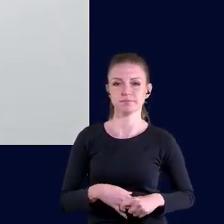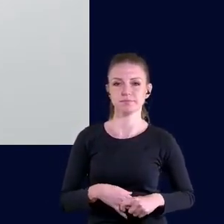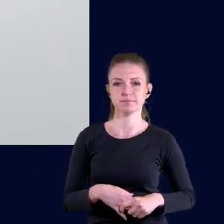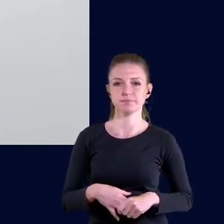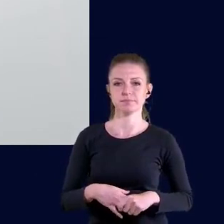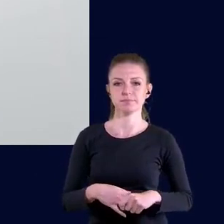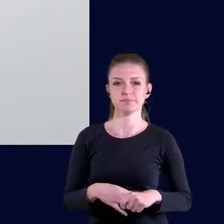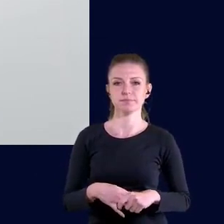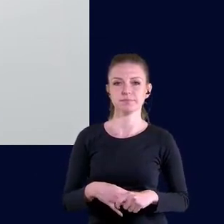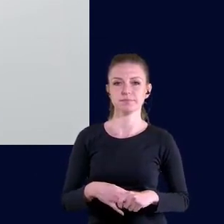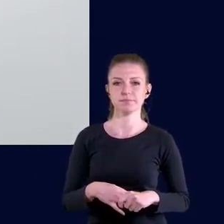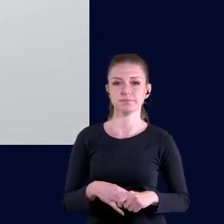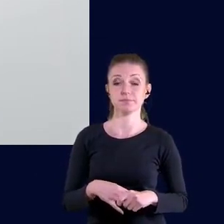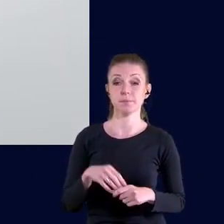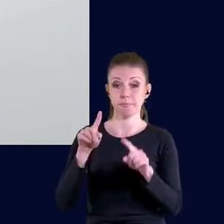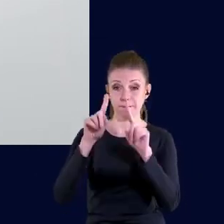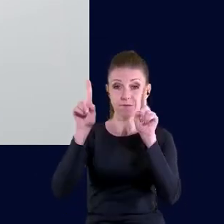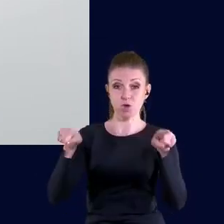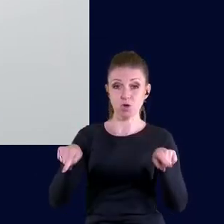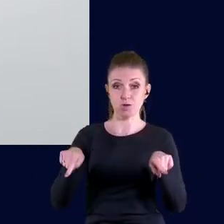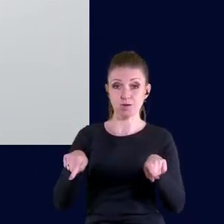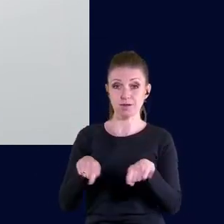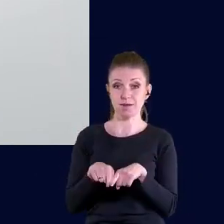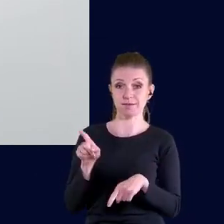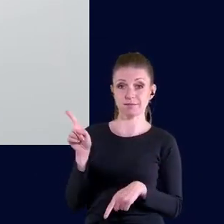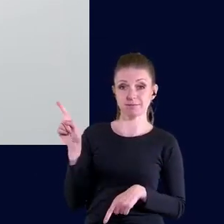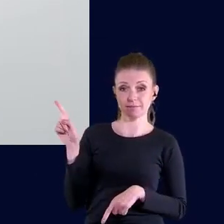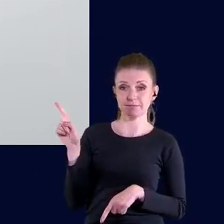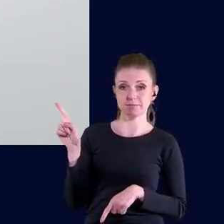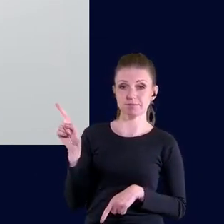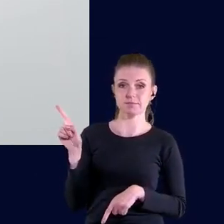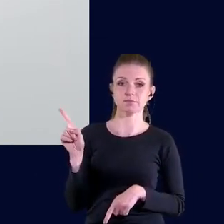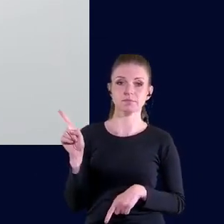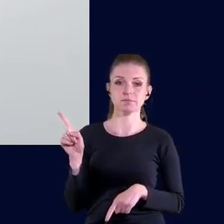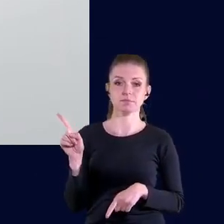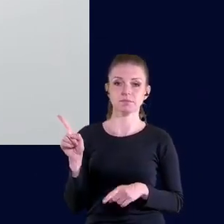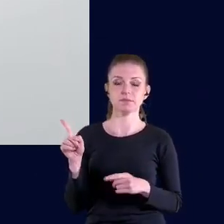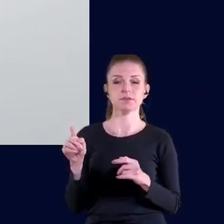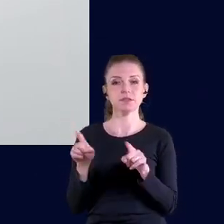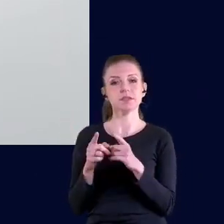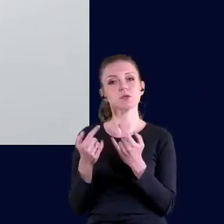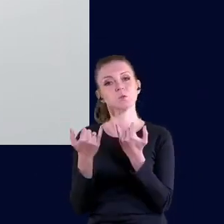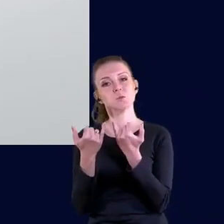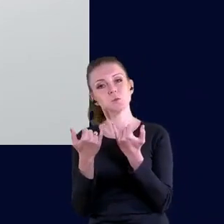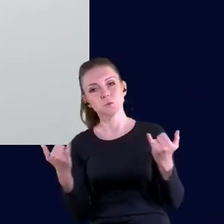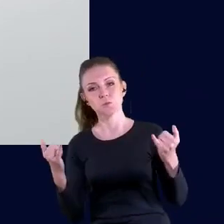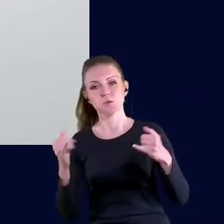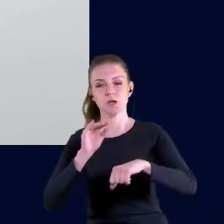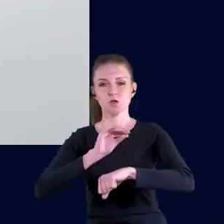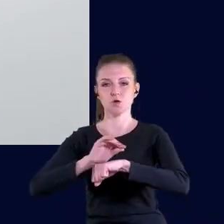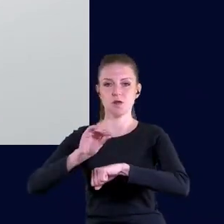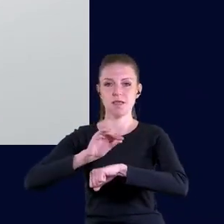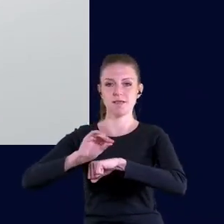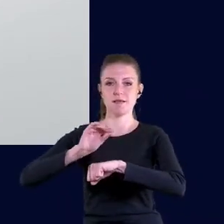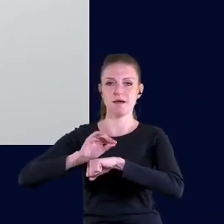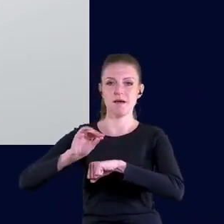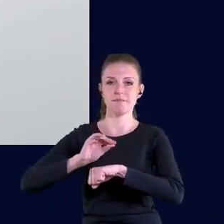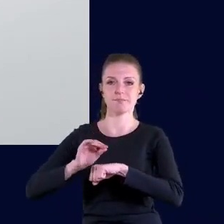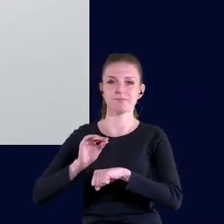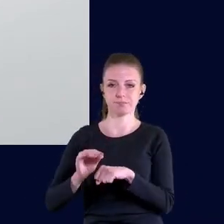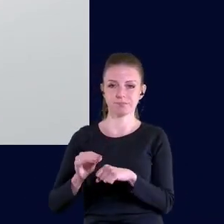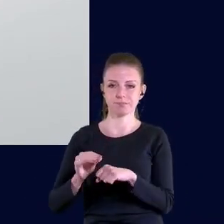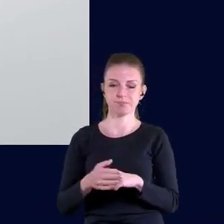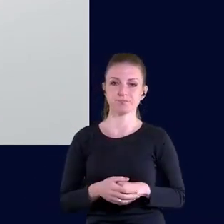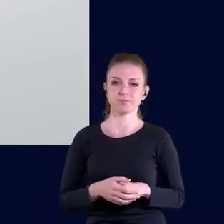to wniosek mają państwo właśnie to o czym mówiłam wymienione pozostałe będzie które są realizowane